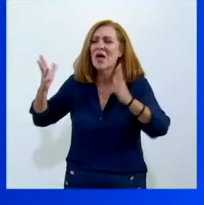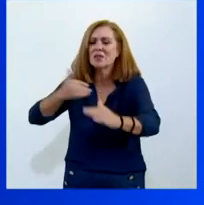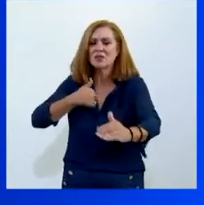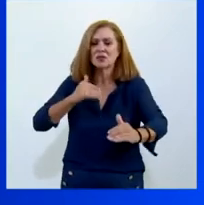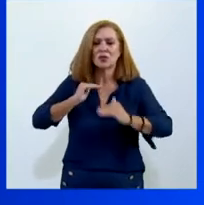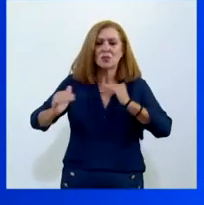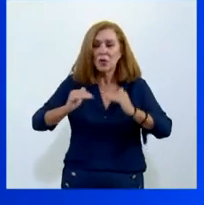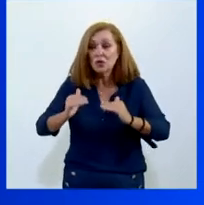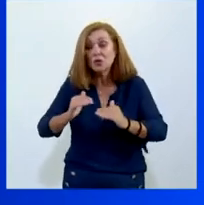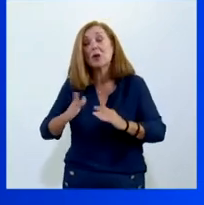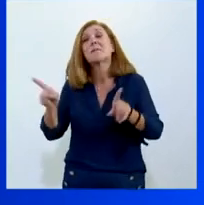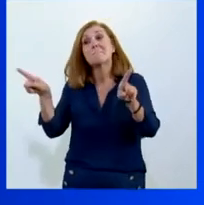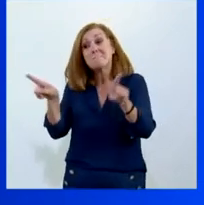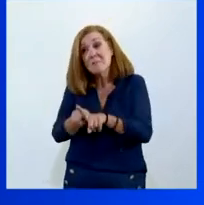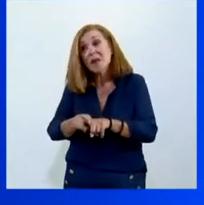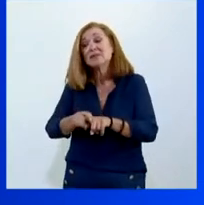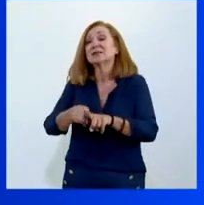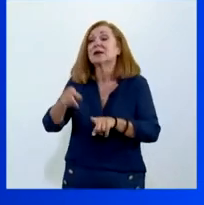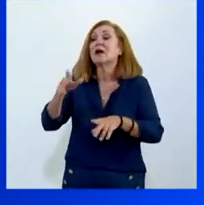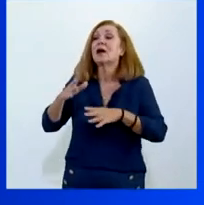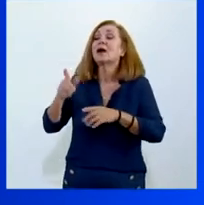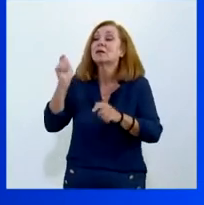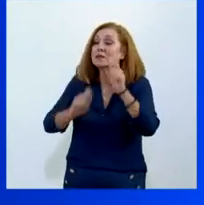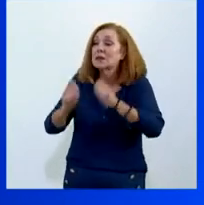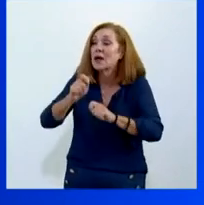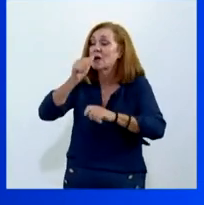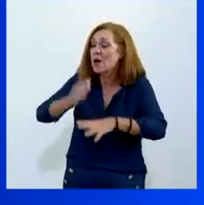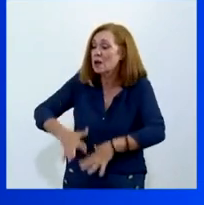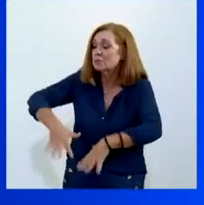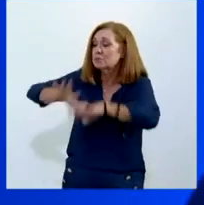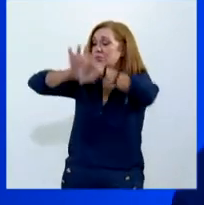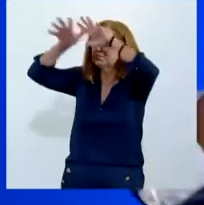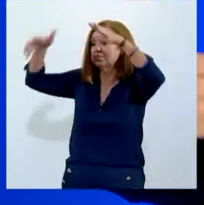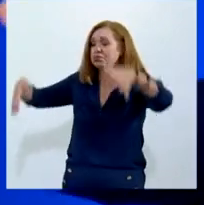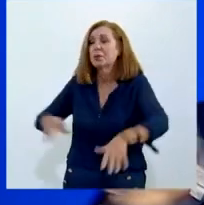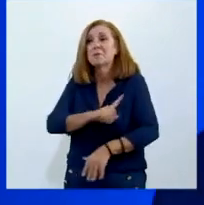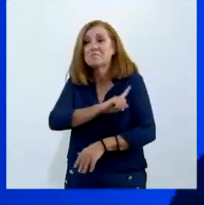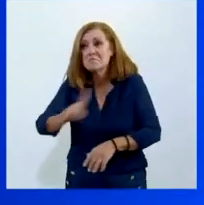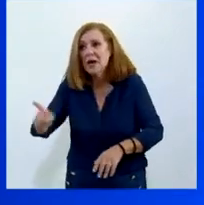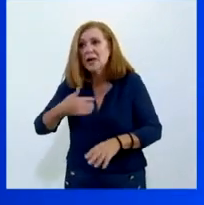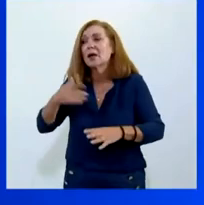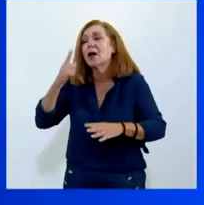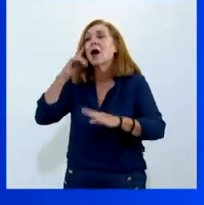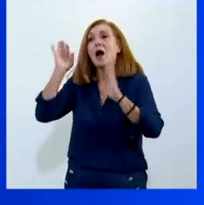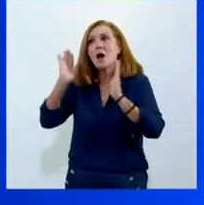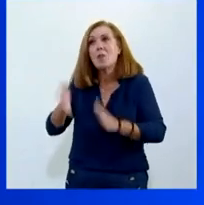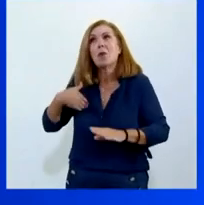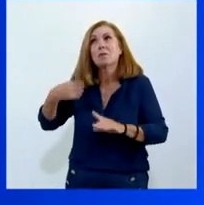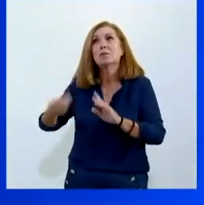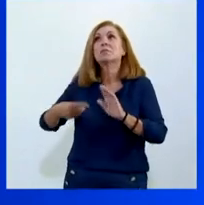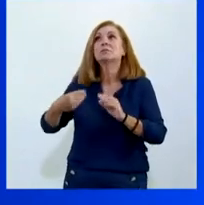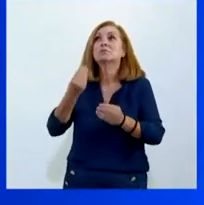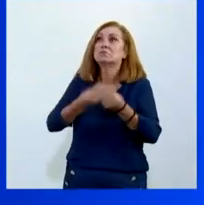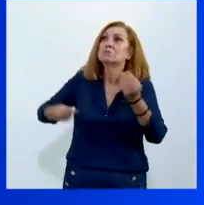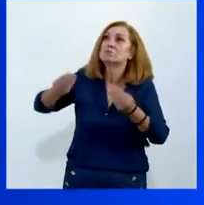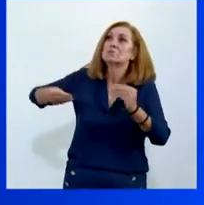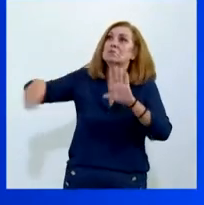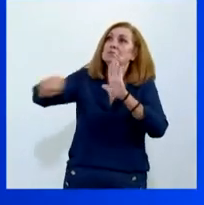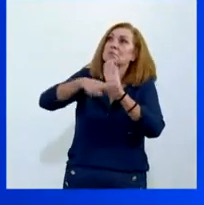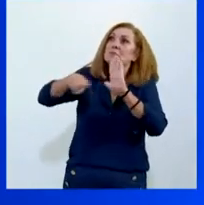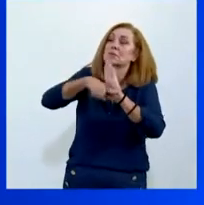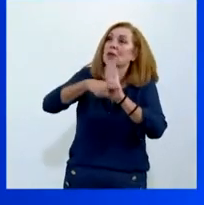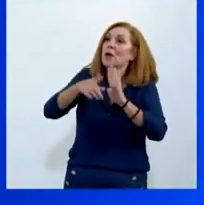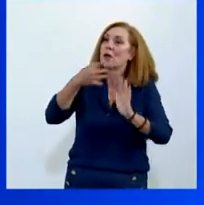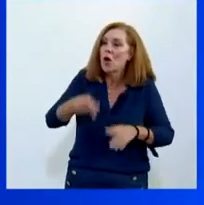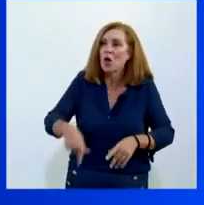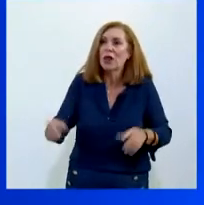αντιπλημμυρικά έργα τα οποία πρέπει να γίνουν για να συγκρατήσουμε τα εδάφη και να εξασφαλίσουμε ότι δεν θα έχουμε άλλες αρνητικές συνέπειες από τις βροχές του χειμώνα και μάλιστα έχουμε